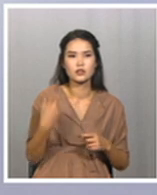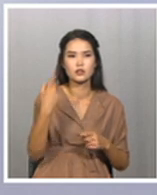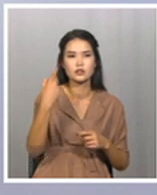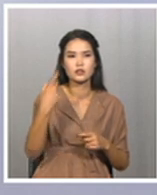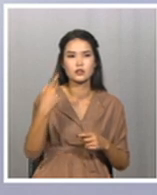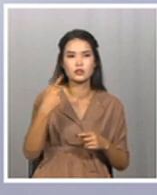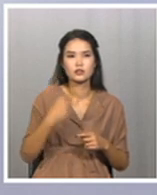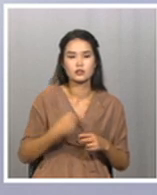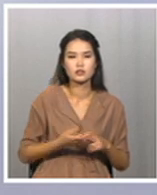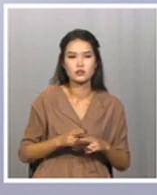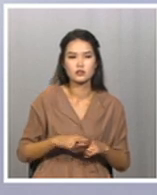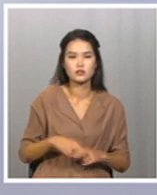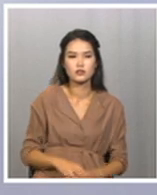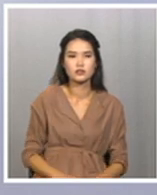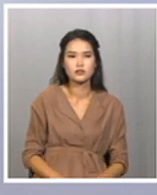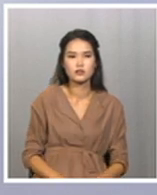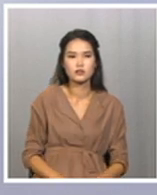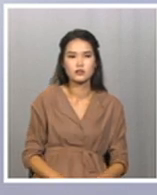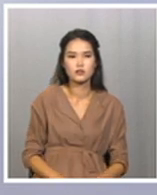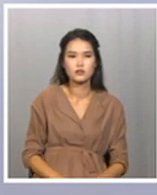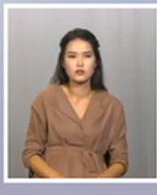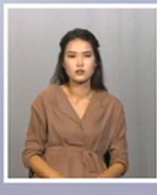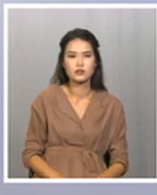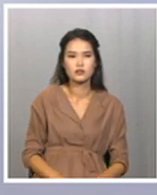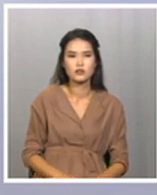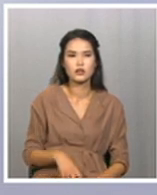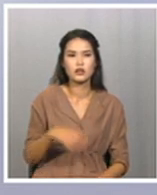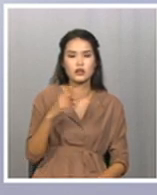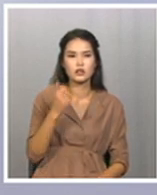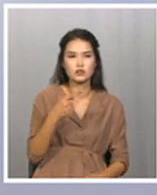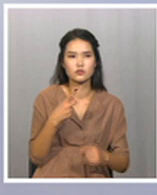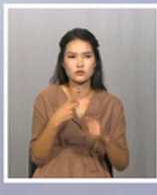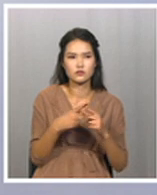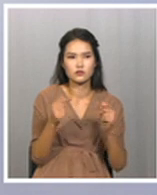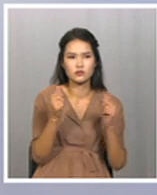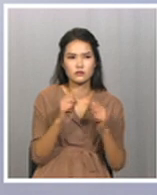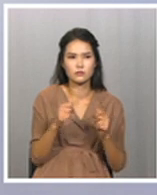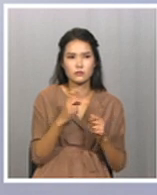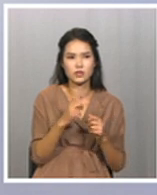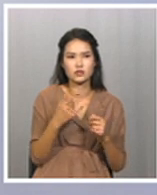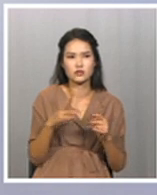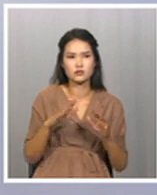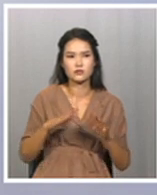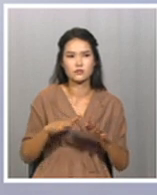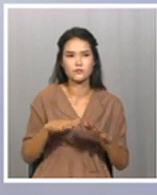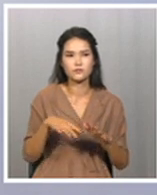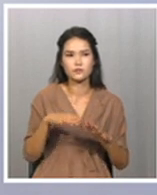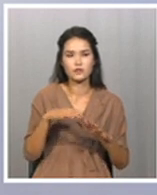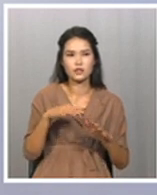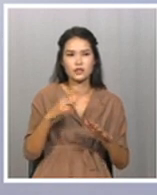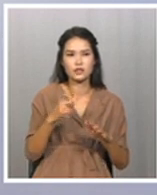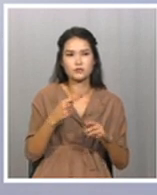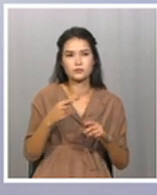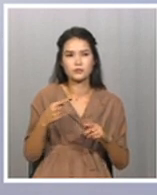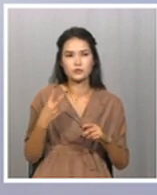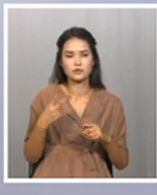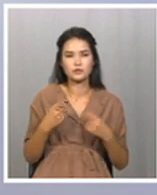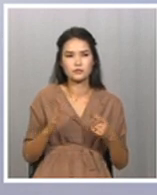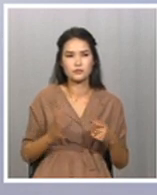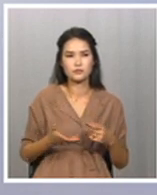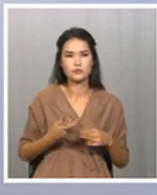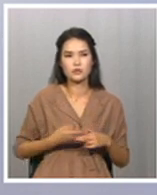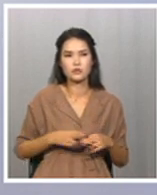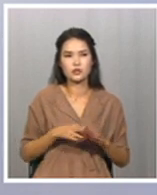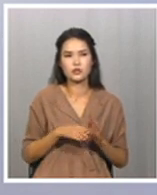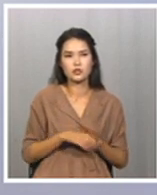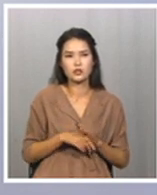2 қосылған 2-ден 1. Бұл жерде қосылған формулада бізде x минус x0 ғой, ал x0 бізде минус 2-ден 1 болды. Демек, бұл жерде